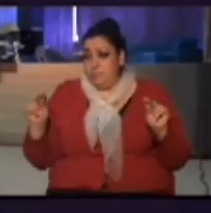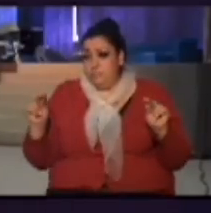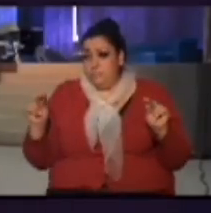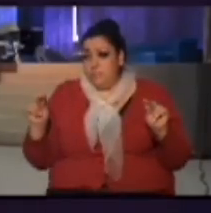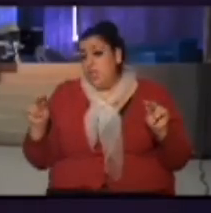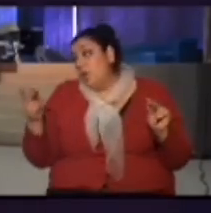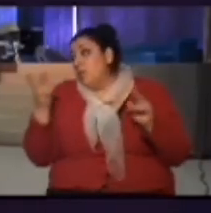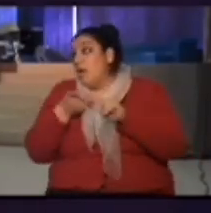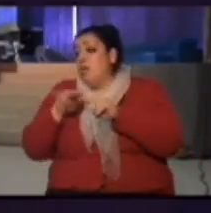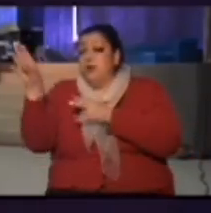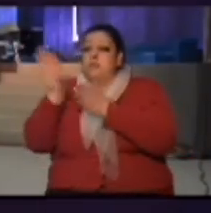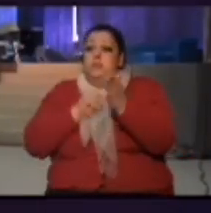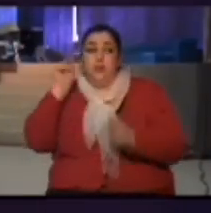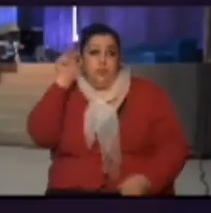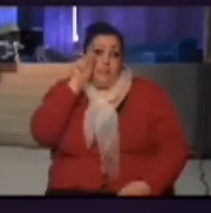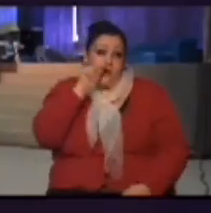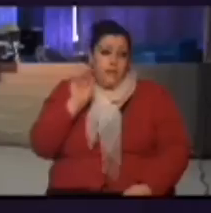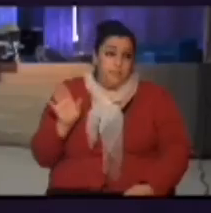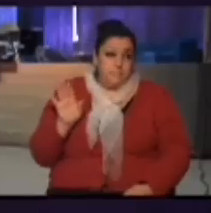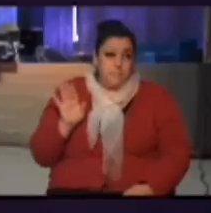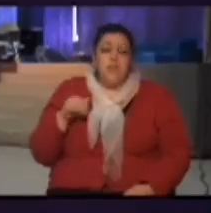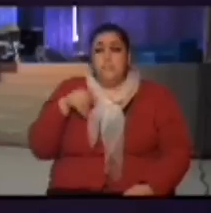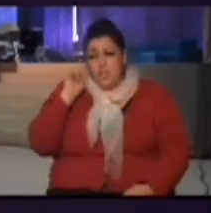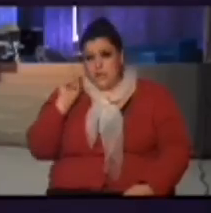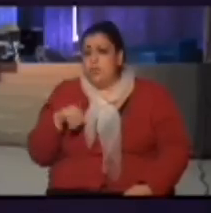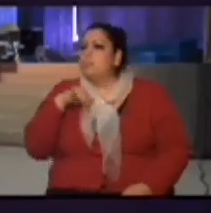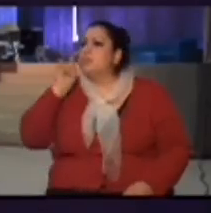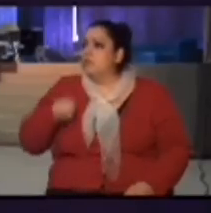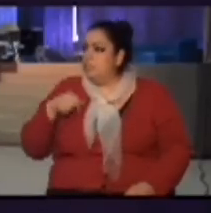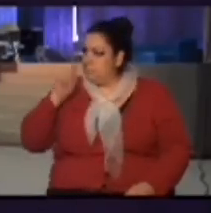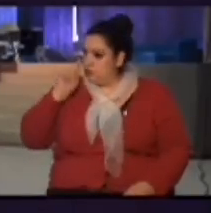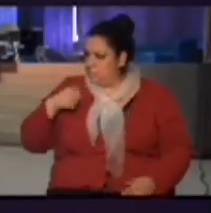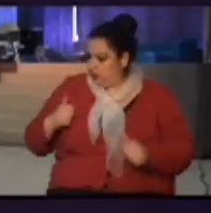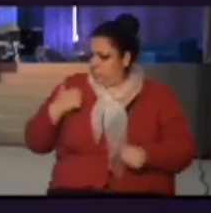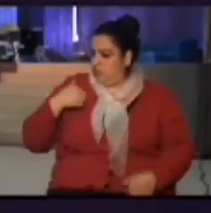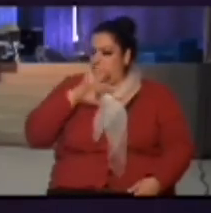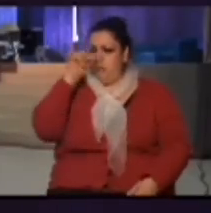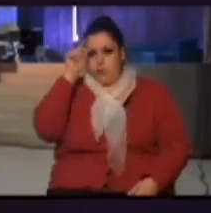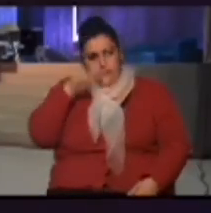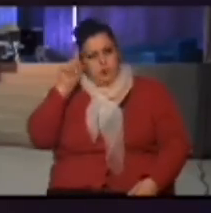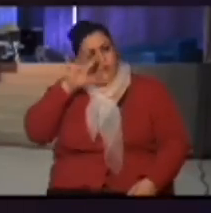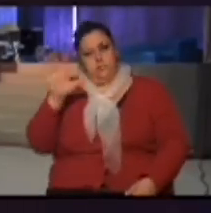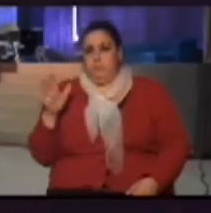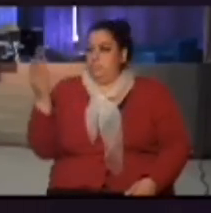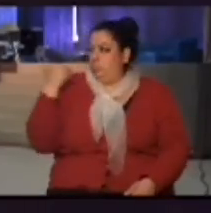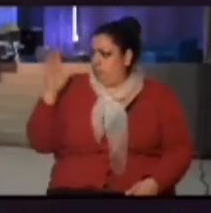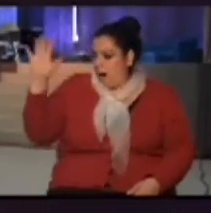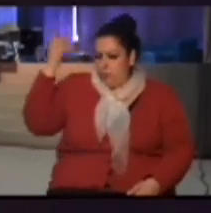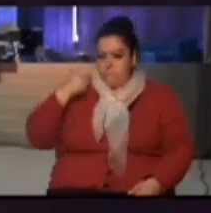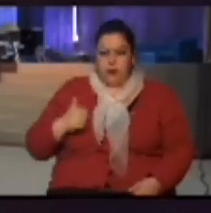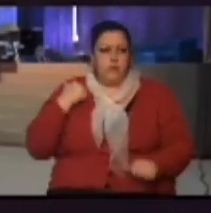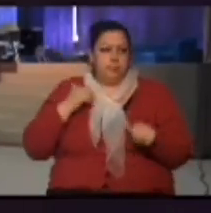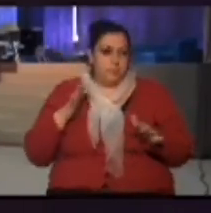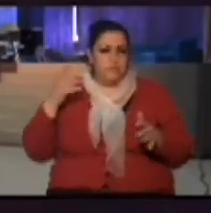մենք գիտենք, որ մենք գիտենք։ Ամեն ինչ ասումա չէ, բայց մենք գիտենք, որ մենք գիտենք։ Ամեն ինչ ասում են, լսի ինչ ես ասում, ամեն ինչ լավ է,